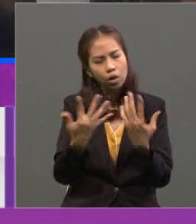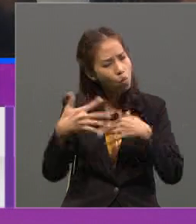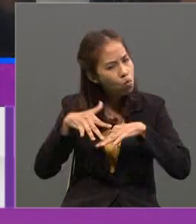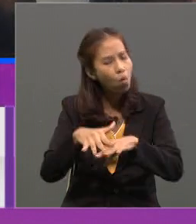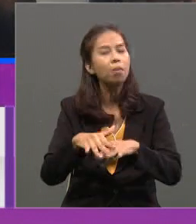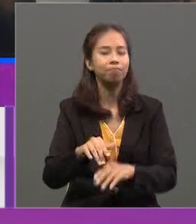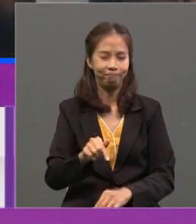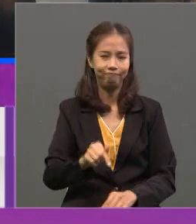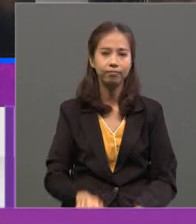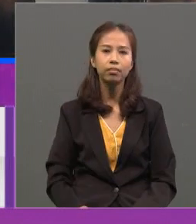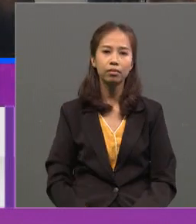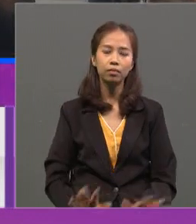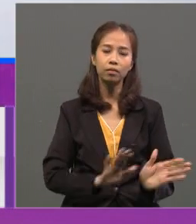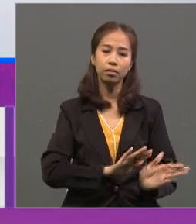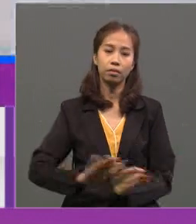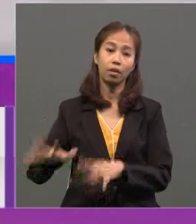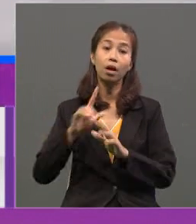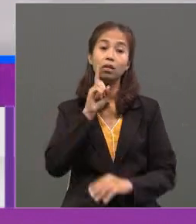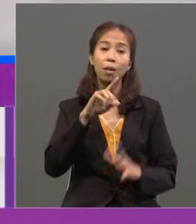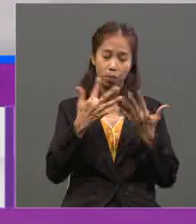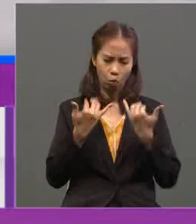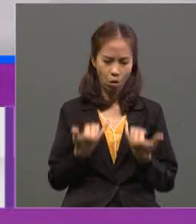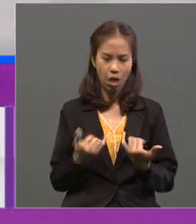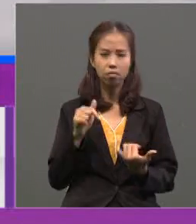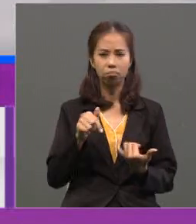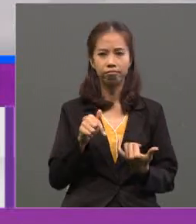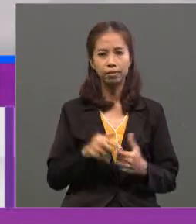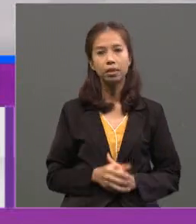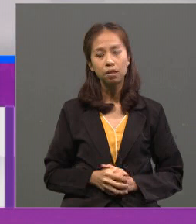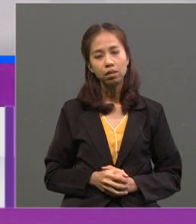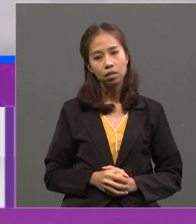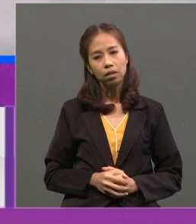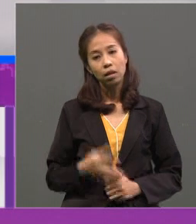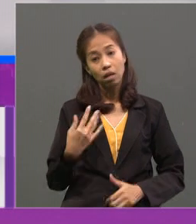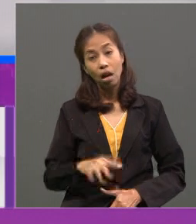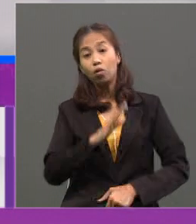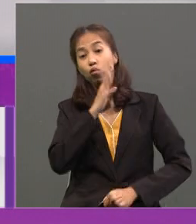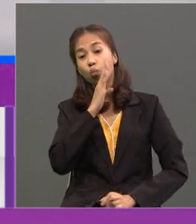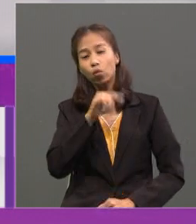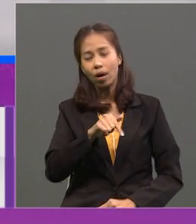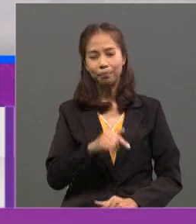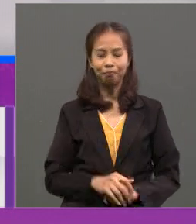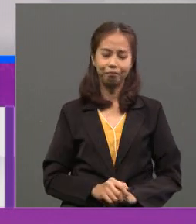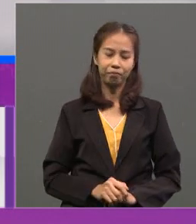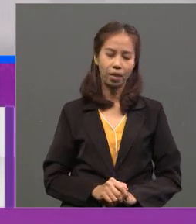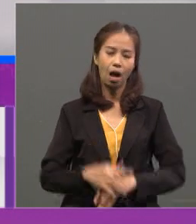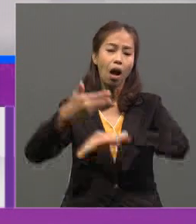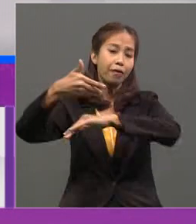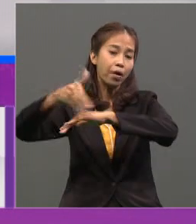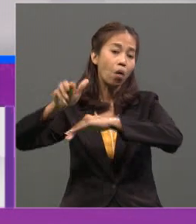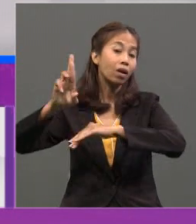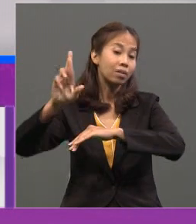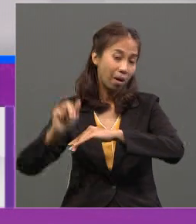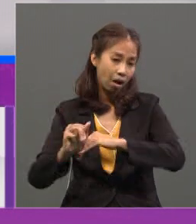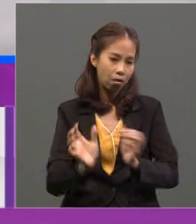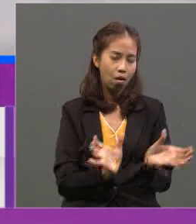อาจาร์ แต่วปรากฏการที่มัเกิดขึ้น ถาเกิดวามัมีเรื่องของปรากฏการนอกสภาทั้งสองฟัง ทั้งสอง